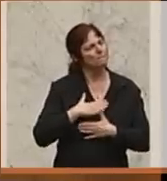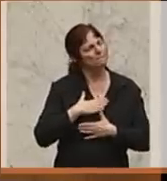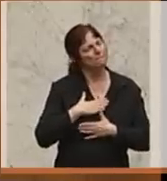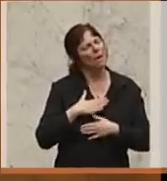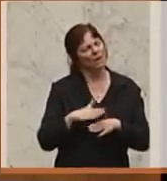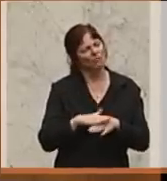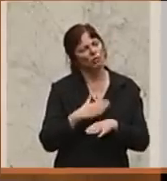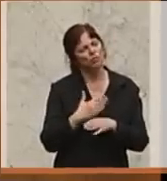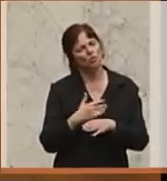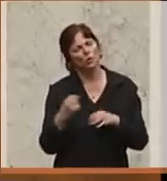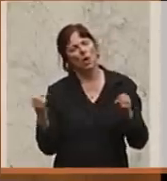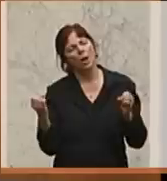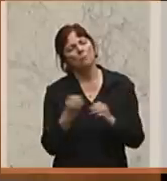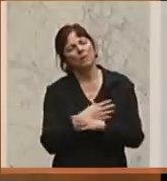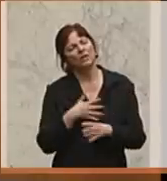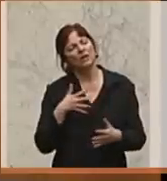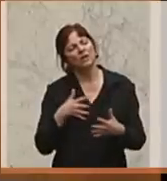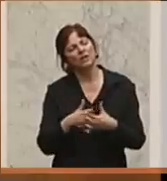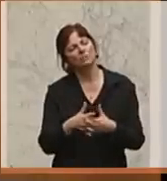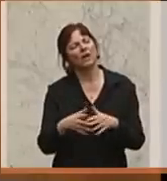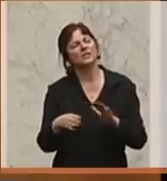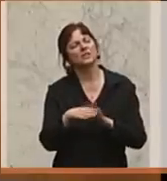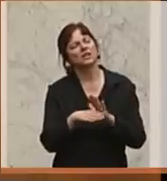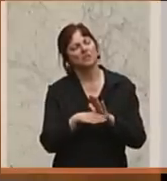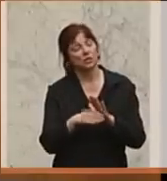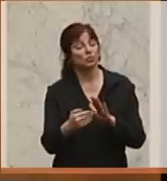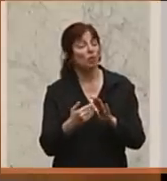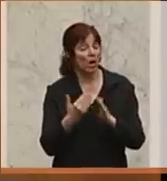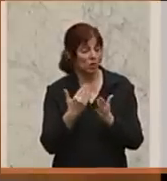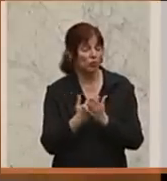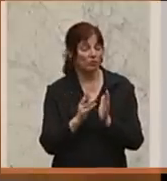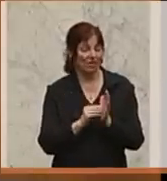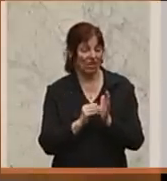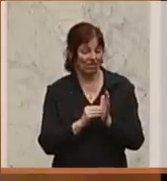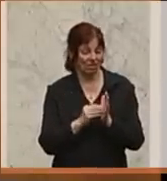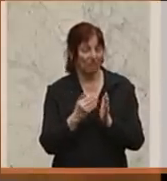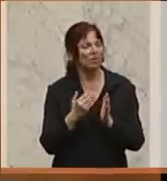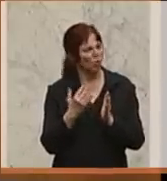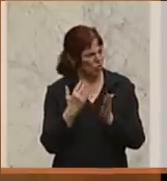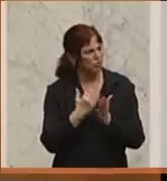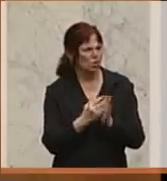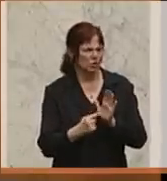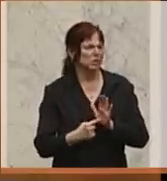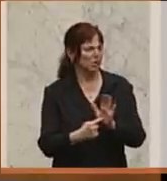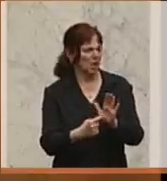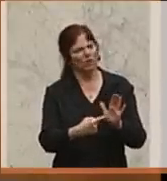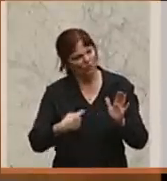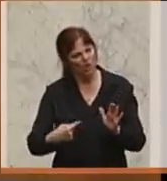des Medientransparenzgesetzes danach orientiert hat, zeigt, dass wir sehr wohl Interesse haben.